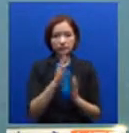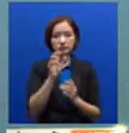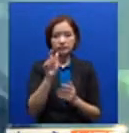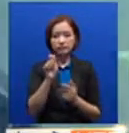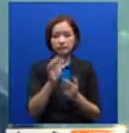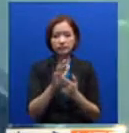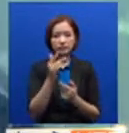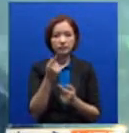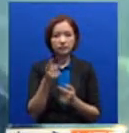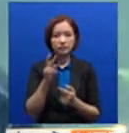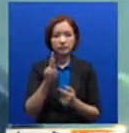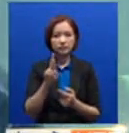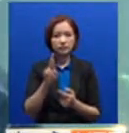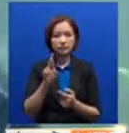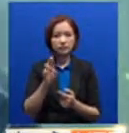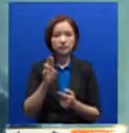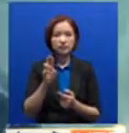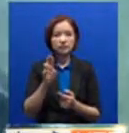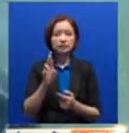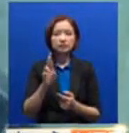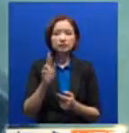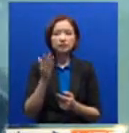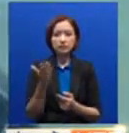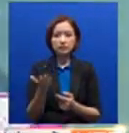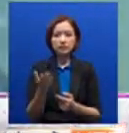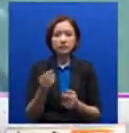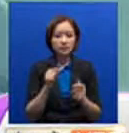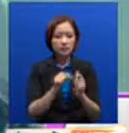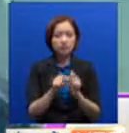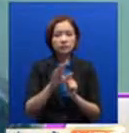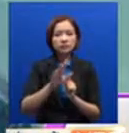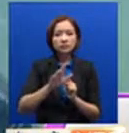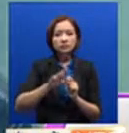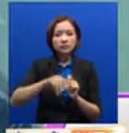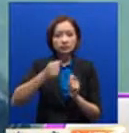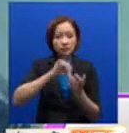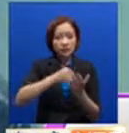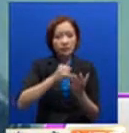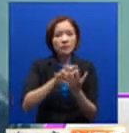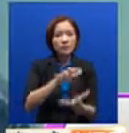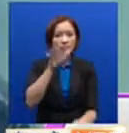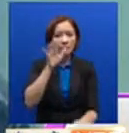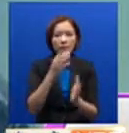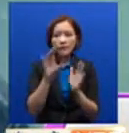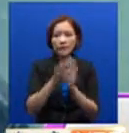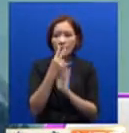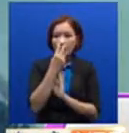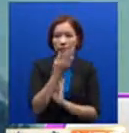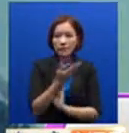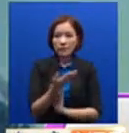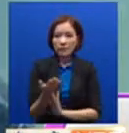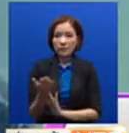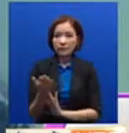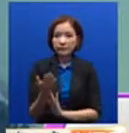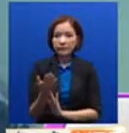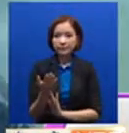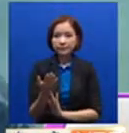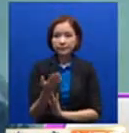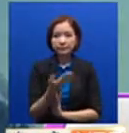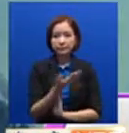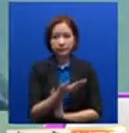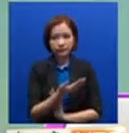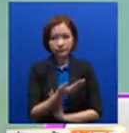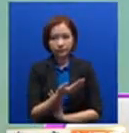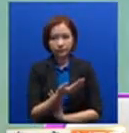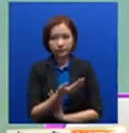เทวดาราฟาเอลนาในตำบลท้ายบ้านอำเภอเมืองจังหวัดสมุทรปราการภาพที่เห็นไหมฮะเป็นภาพที่คราบน้ำมันเจือ